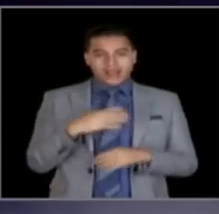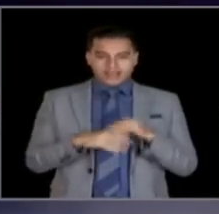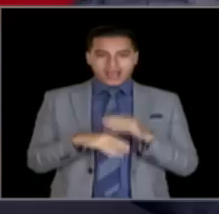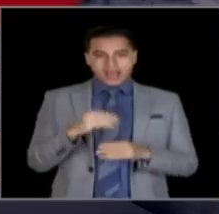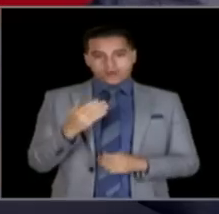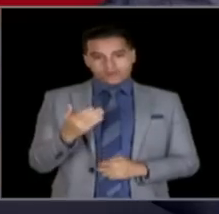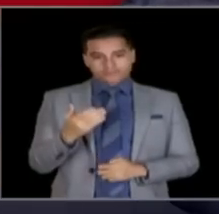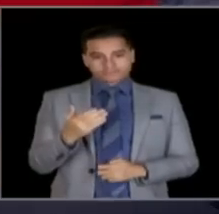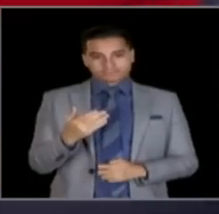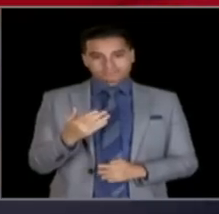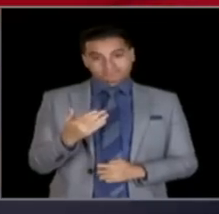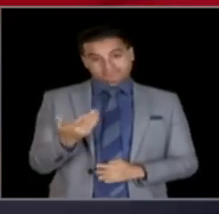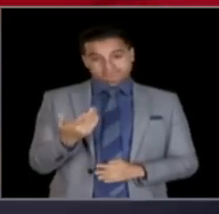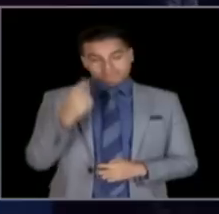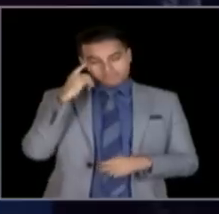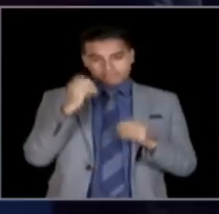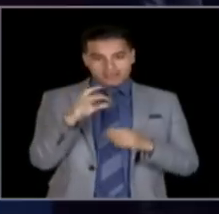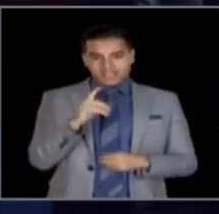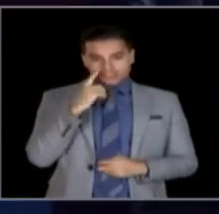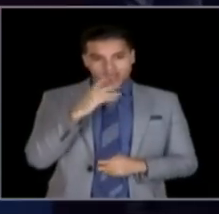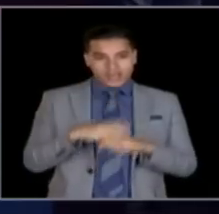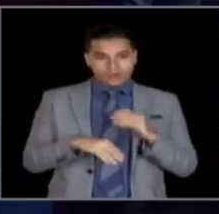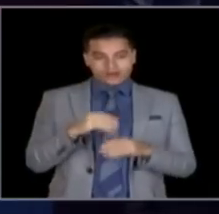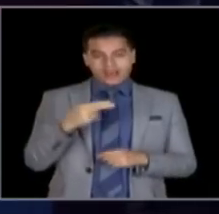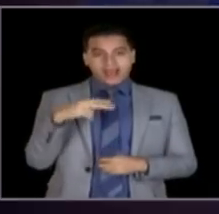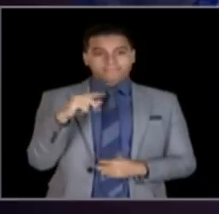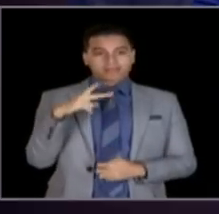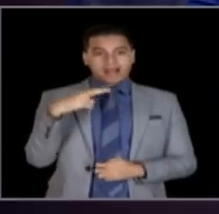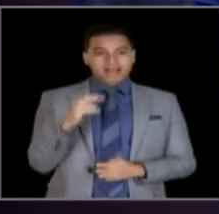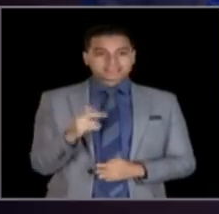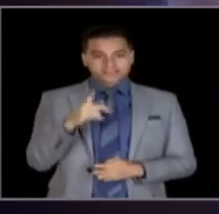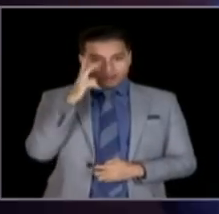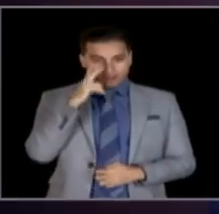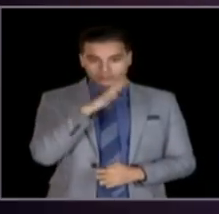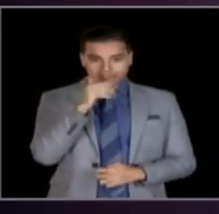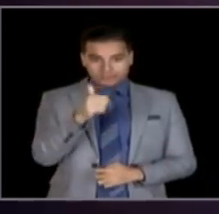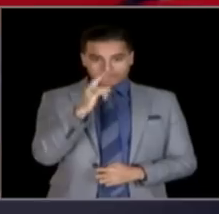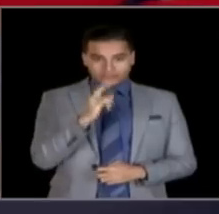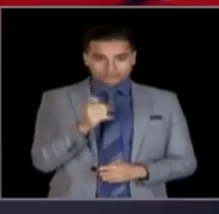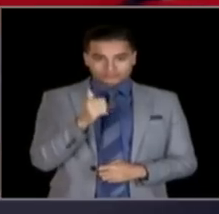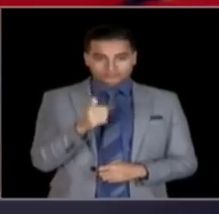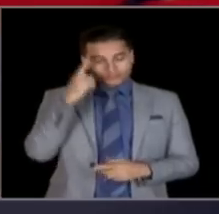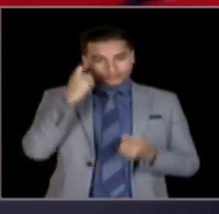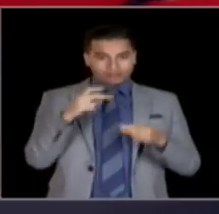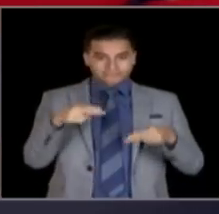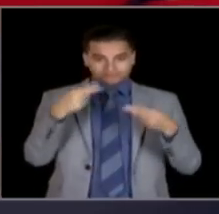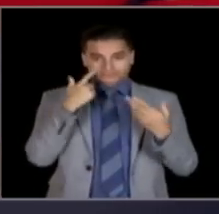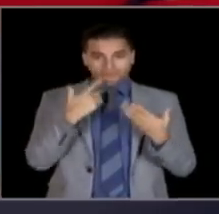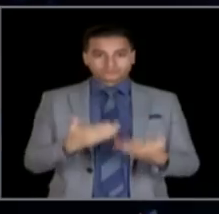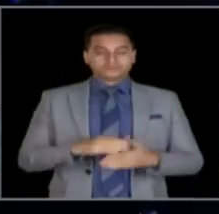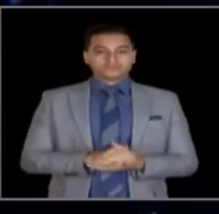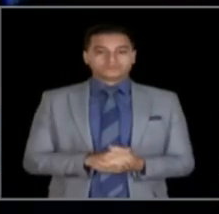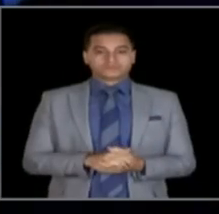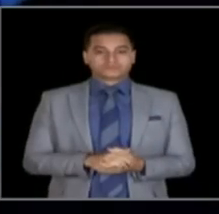اللي عليا. أعمل اللي عليك إن شاء الله. توفيق ربنا يحلف. شوف عبد العزيز أخباره إيه. تمام. تحت الضغط